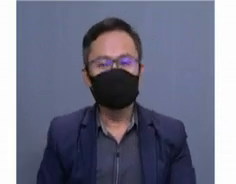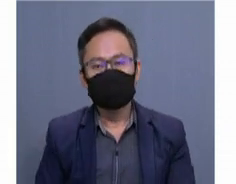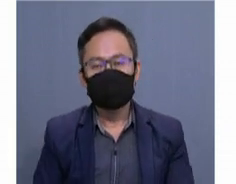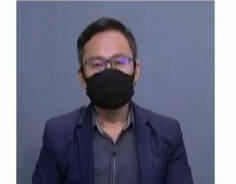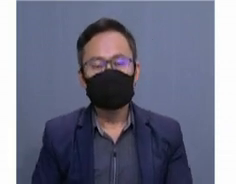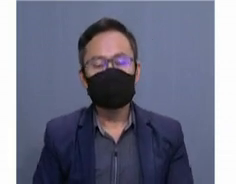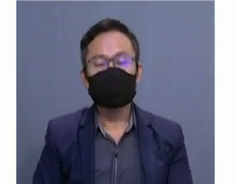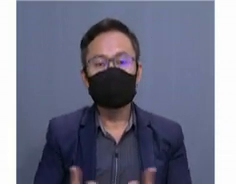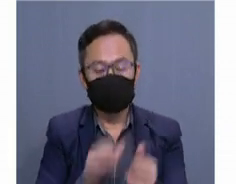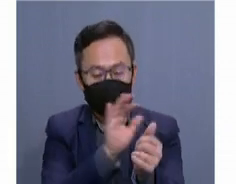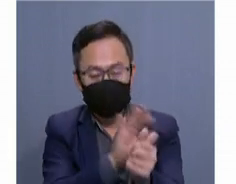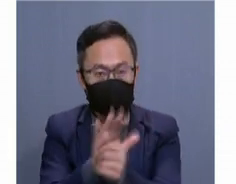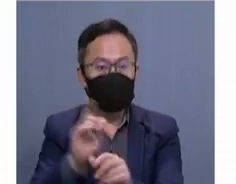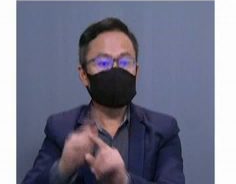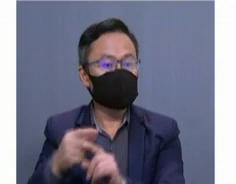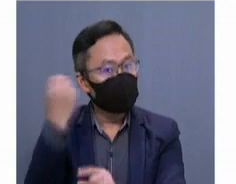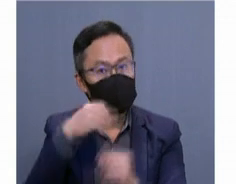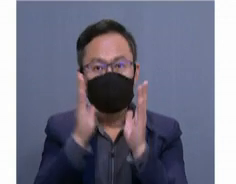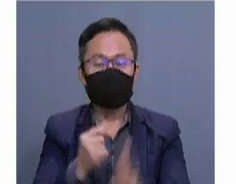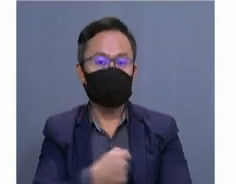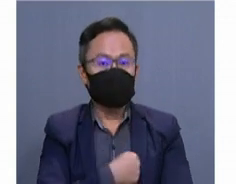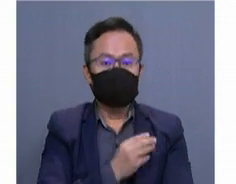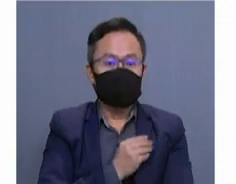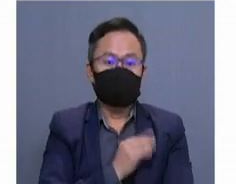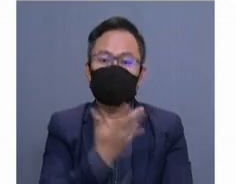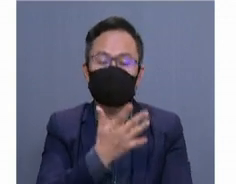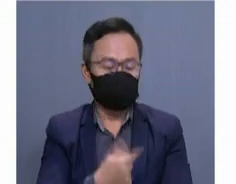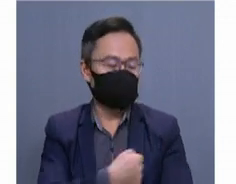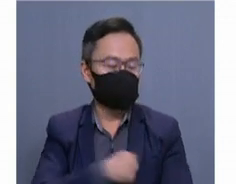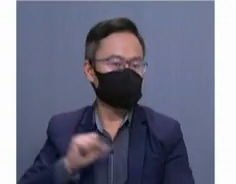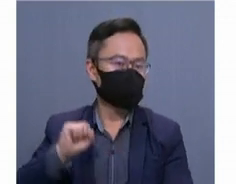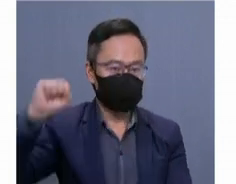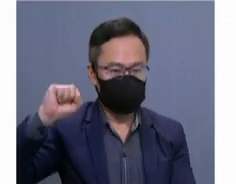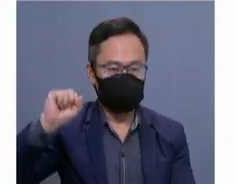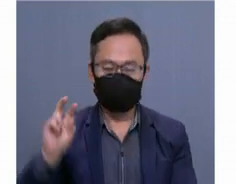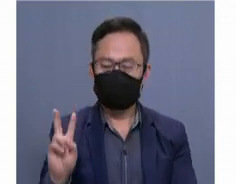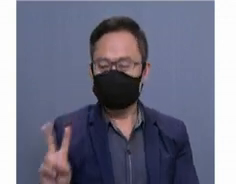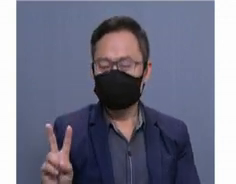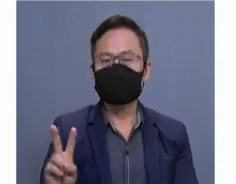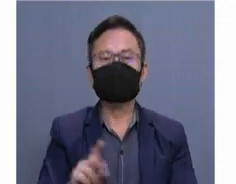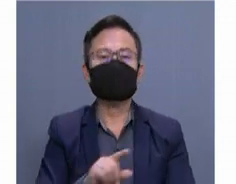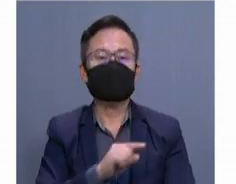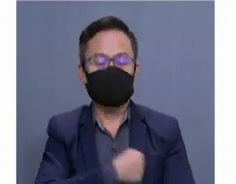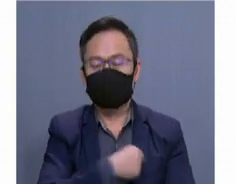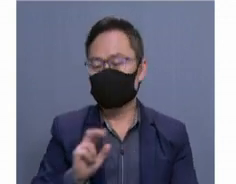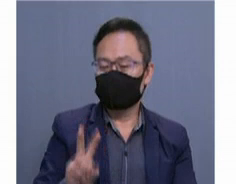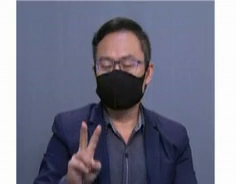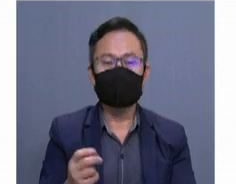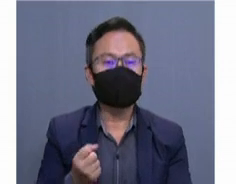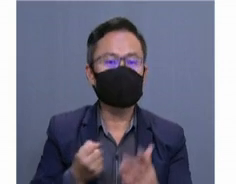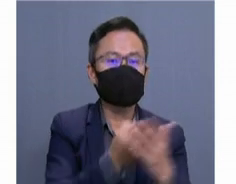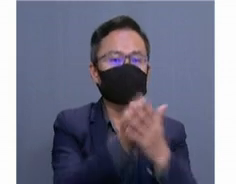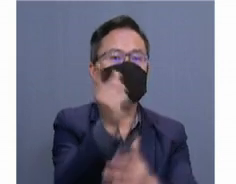าศก็พบว่าผู้ติดเชื้อทุกคนนั้นมีกำลังใจดีค่ะแล้วก็ชู2นิ้วเพื่อให้กำลังใจกันและกันนะคะมีรายงานเพิ่มเติมด้ว